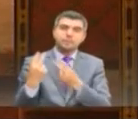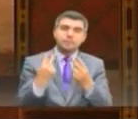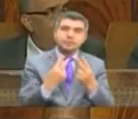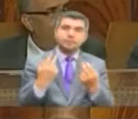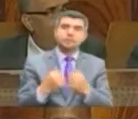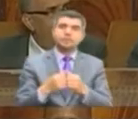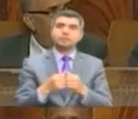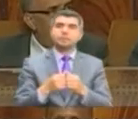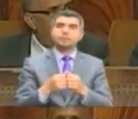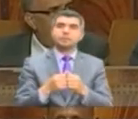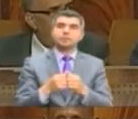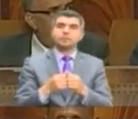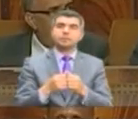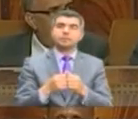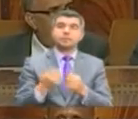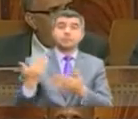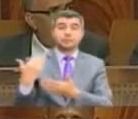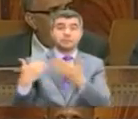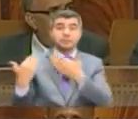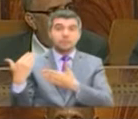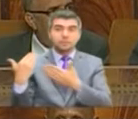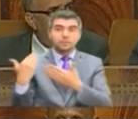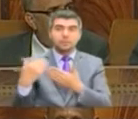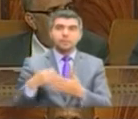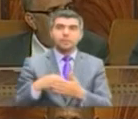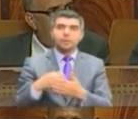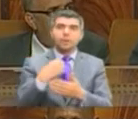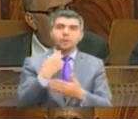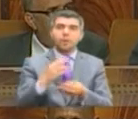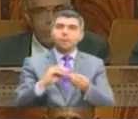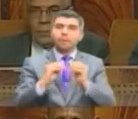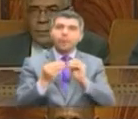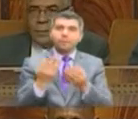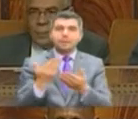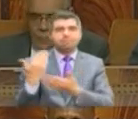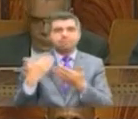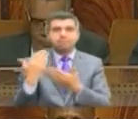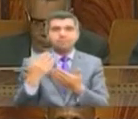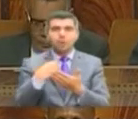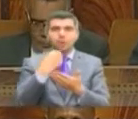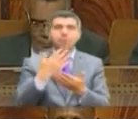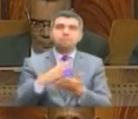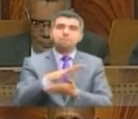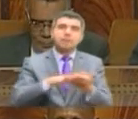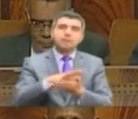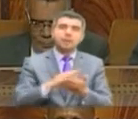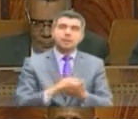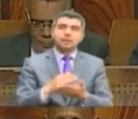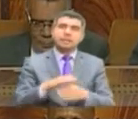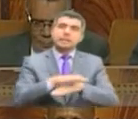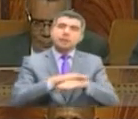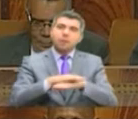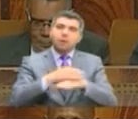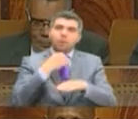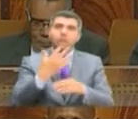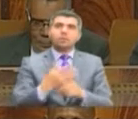في الحصه السابقه، وذلك المهم وقع شي سوء تفاهم، ونعتذر